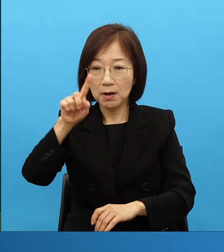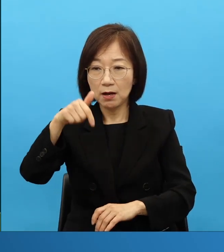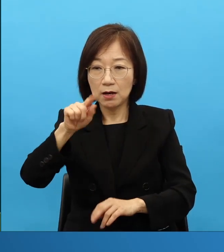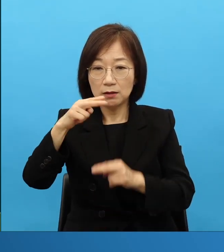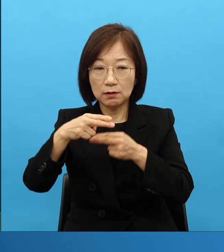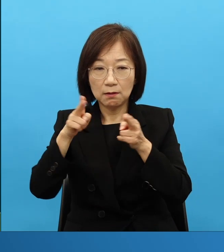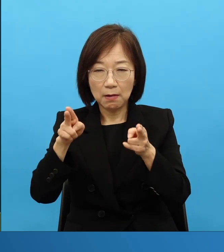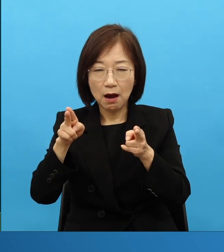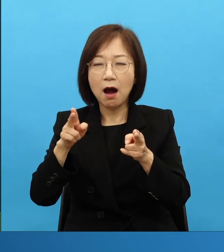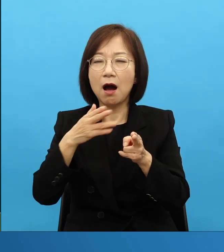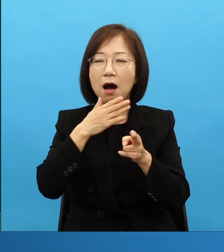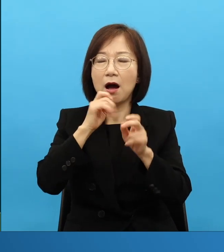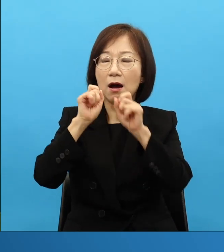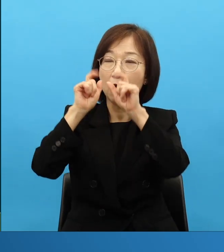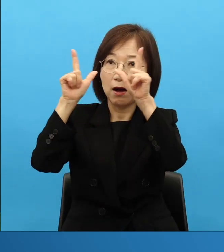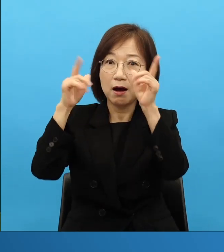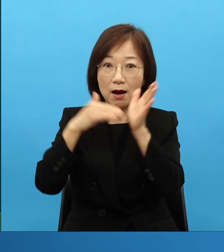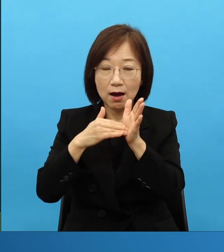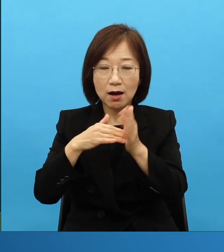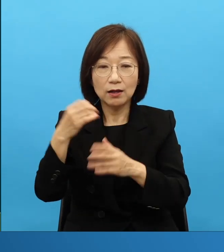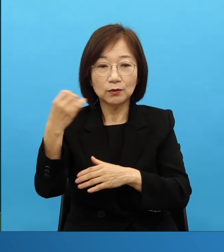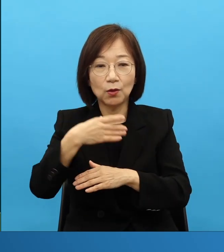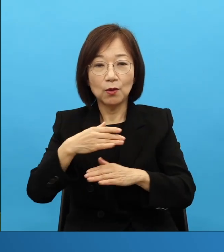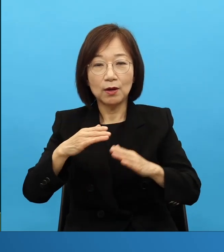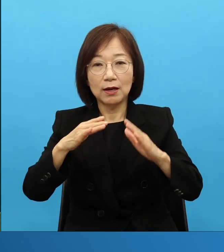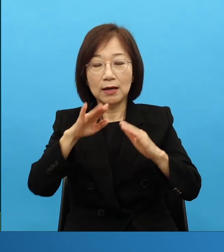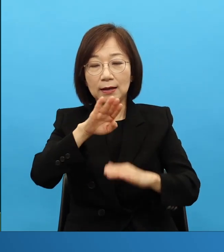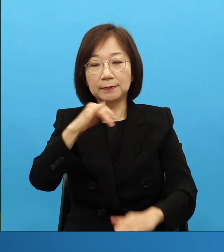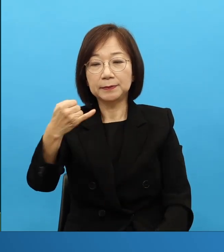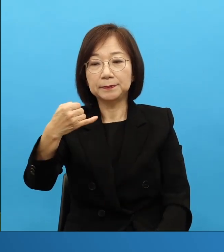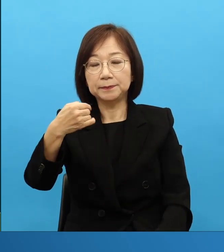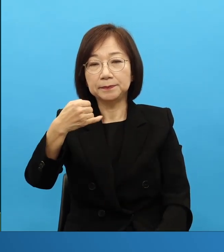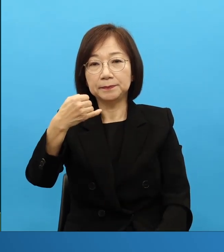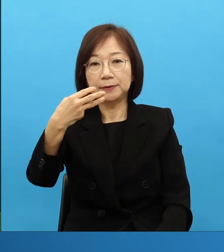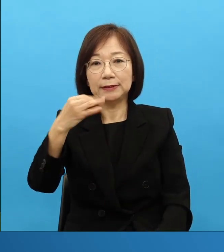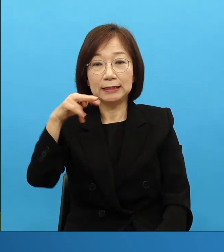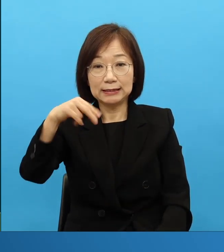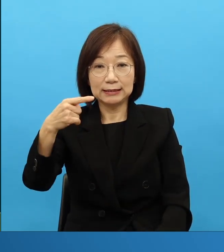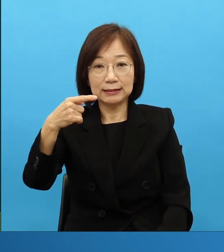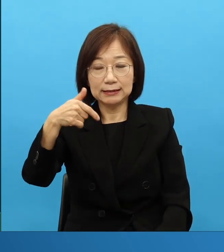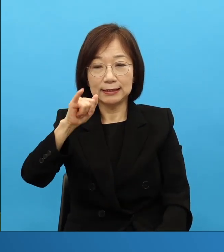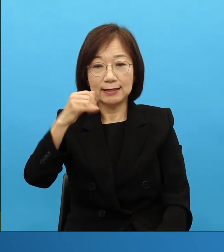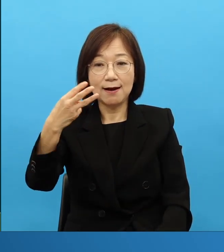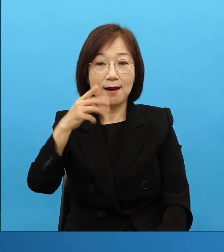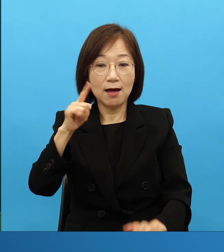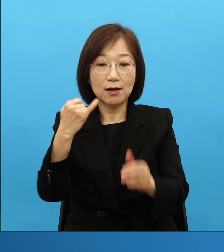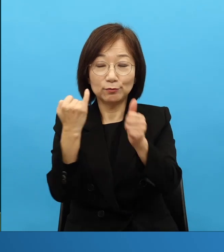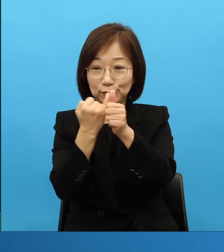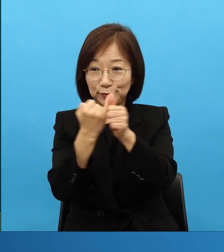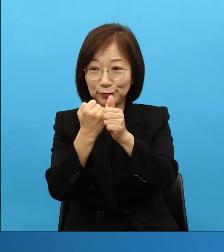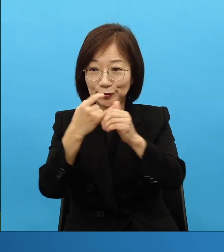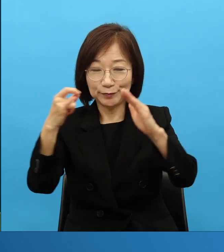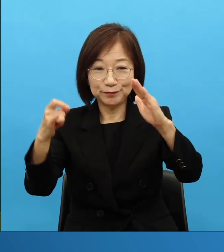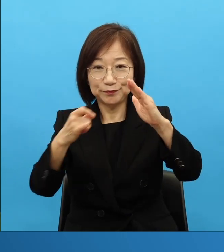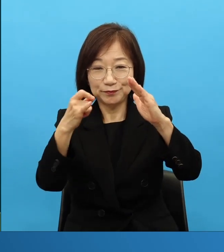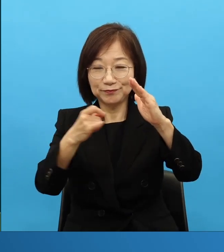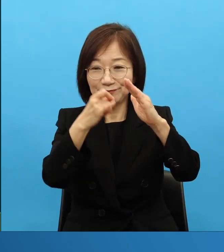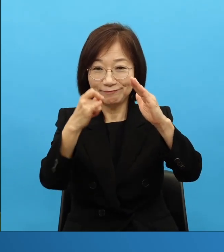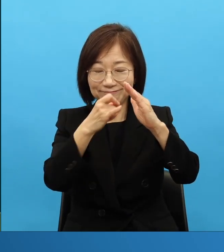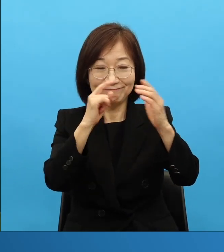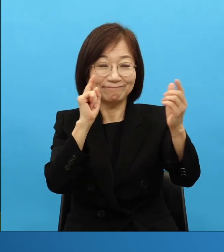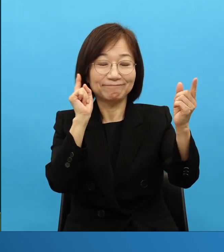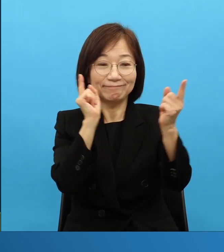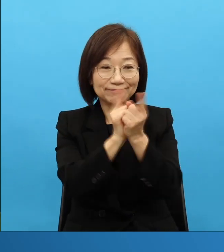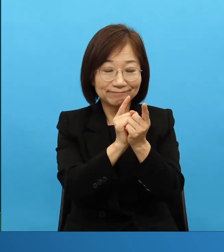room. 브리스길라 부부를 만나 가지고 바울이 팀을 이루면서 마가다락방에 나타나는 능력과 역사와 미래를